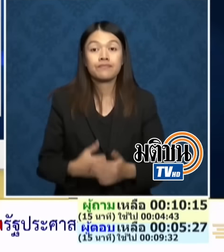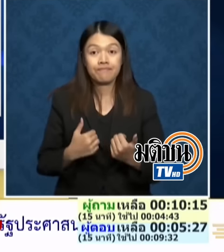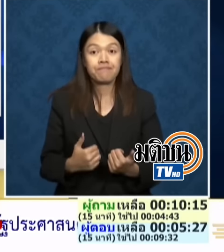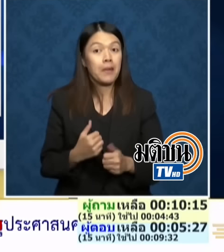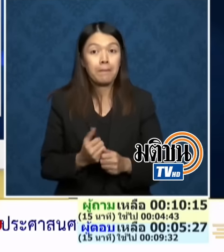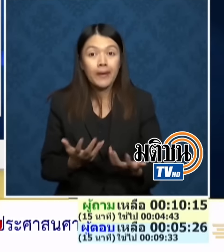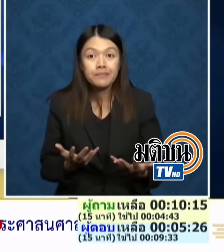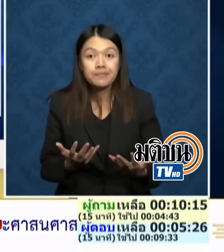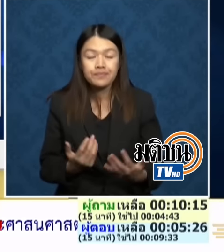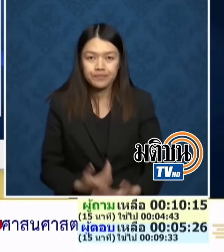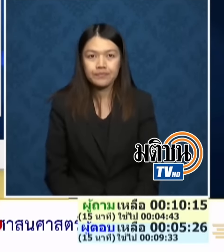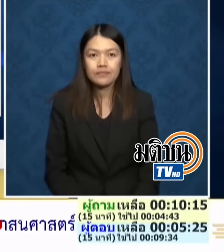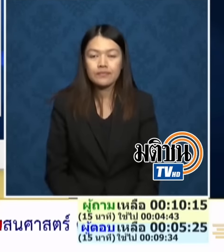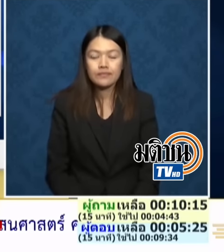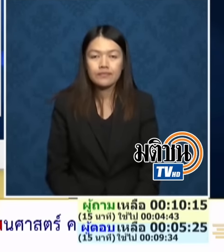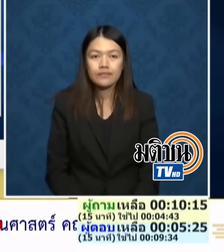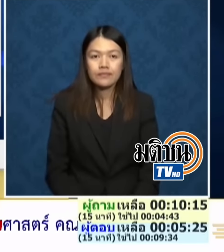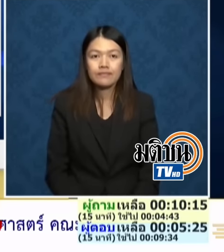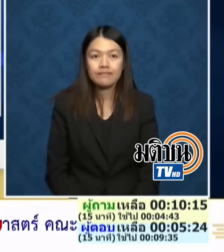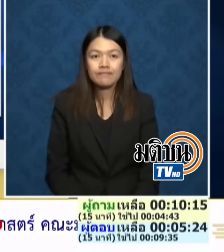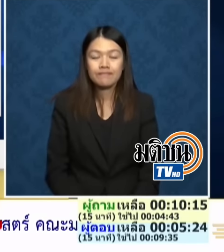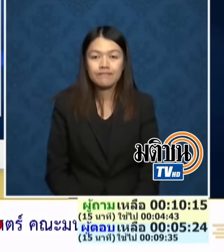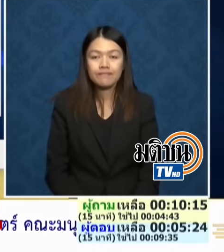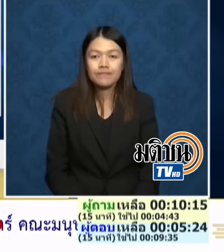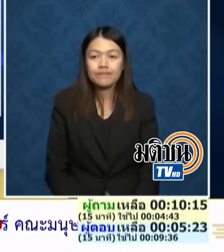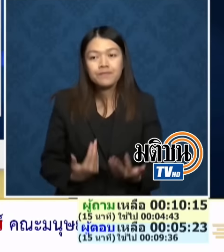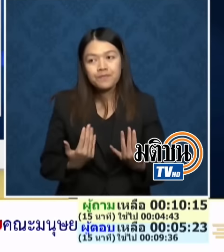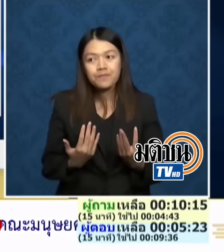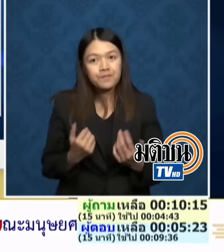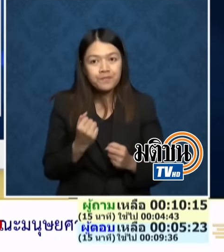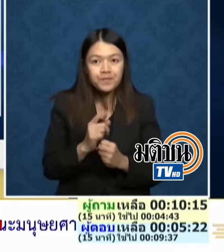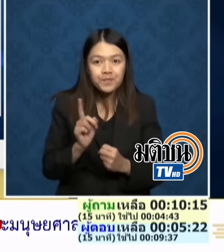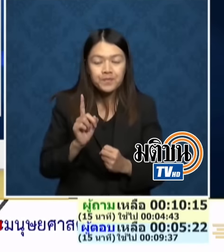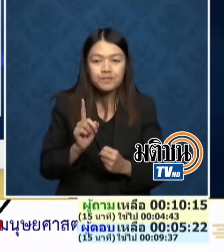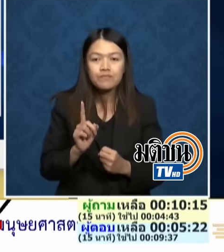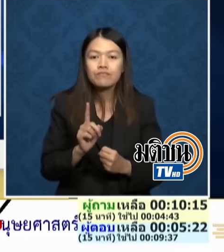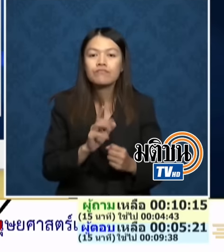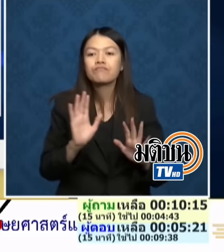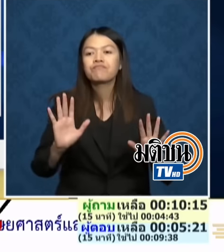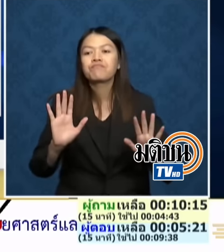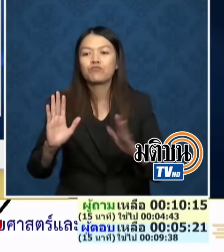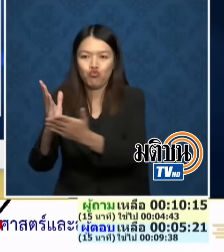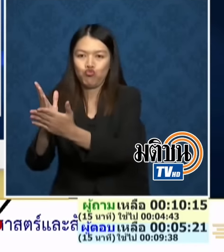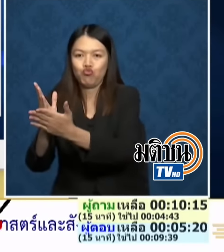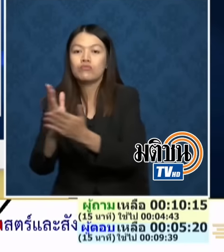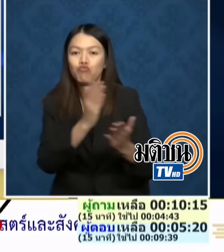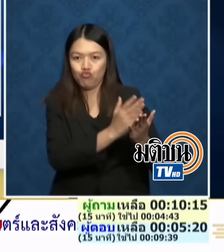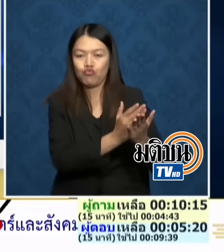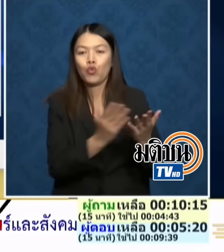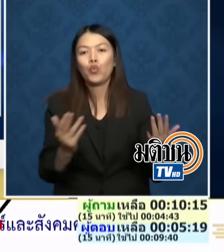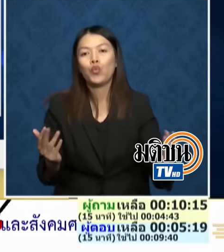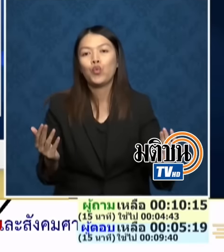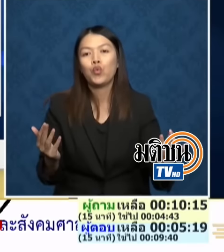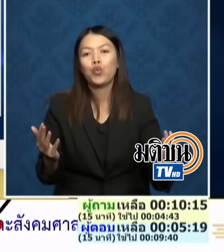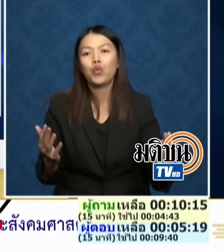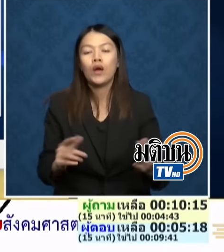ับนะครับในระหว่างนทำไครับก็ต่างฝายต่างถอยคนละก้าวครับรอวั brit